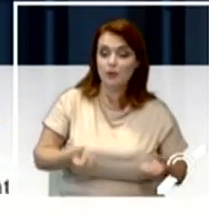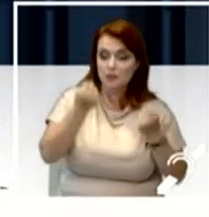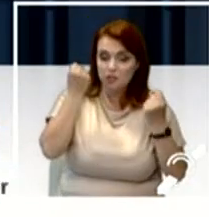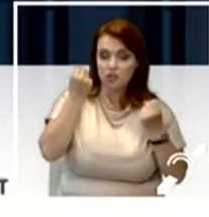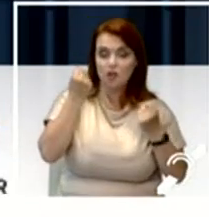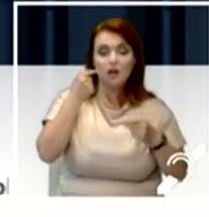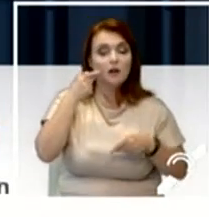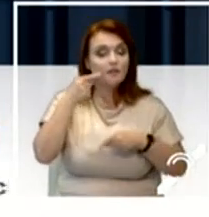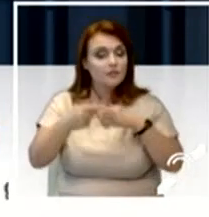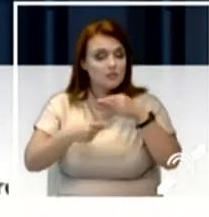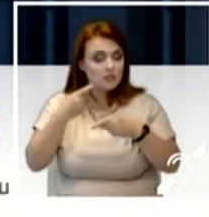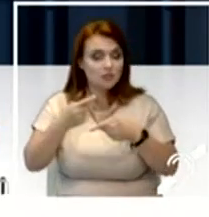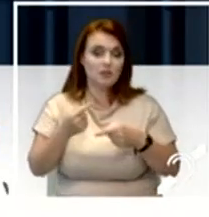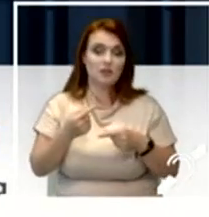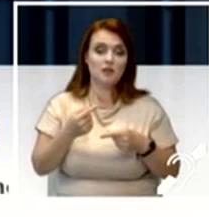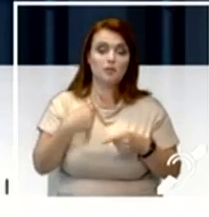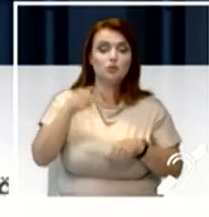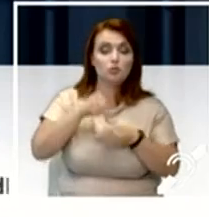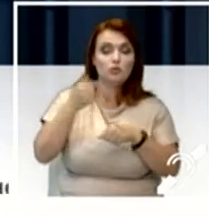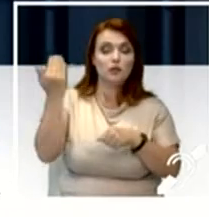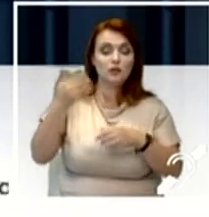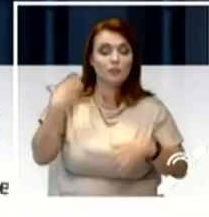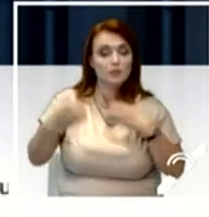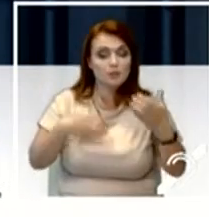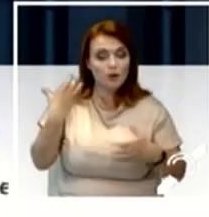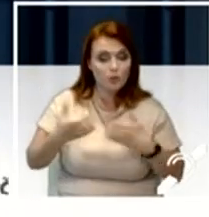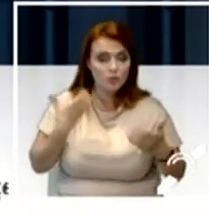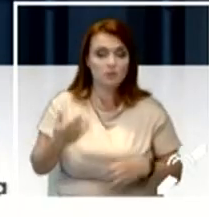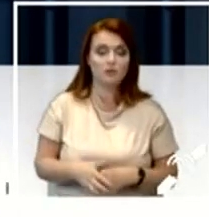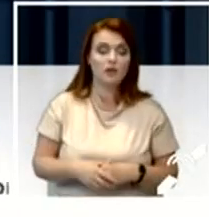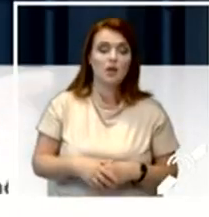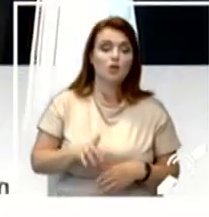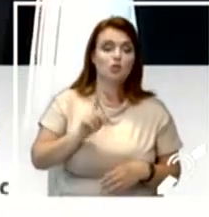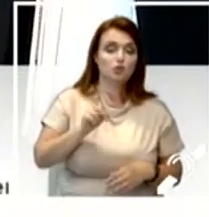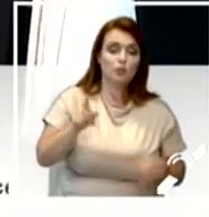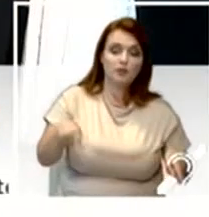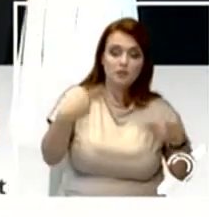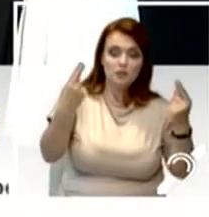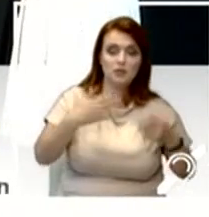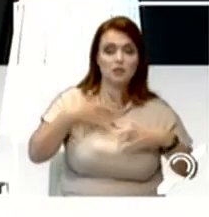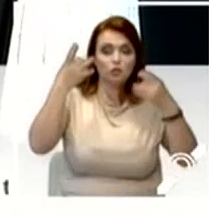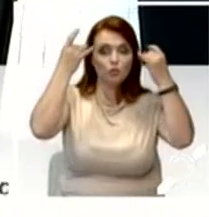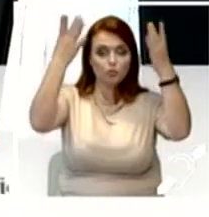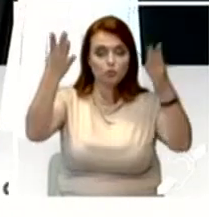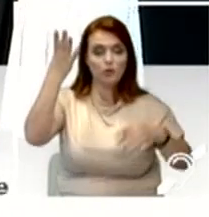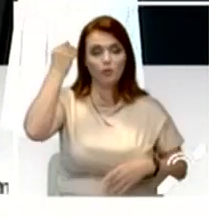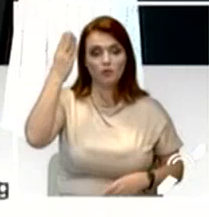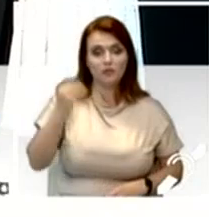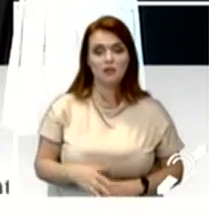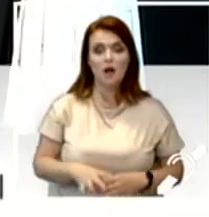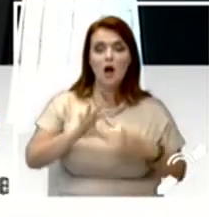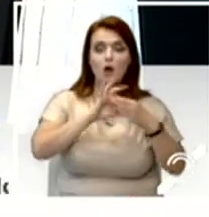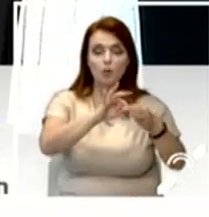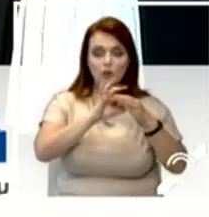această preocuparea lor de a merge și de a prezenta cultura națională. Colaborarea celor două țări în acest domeniu